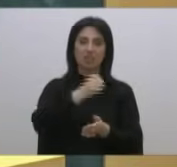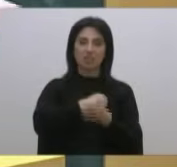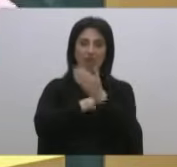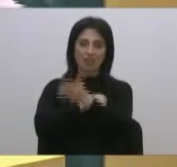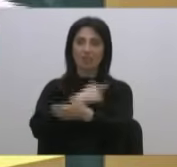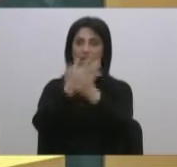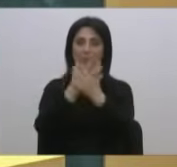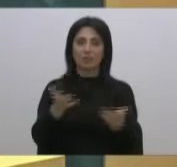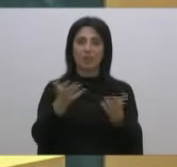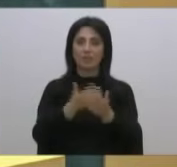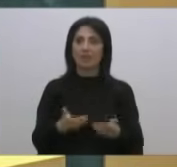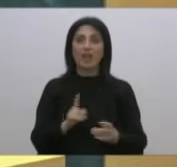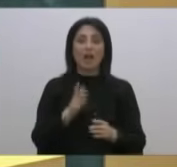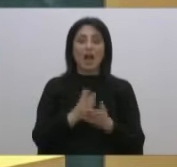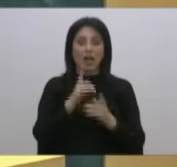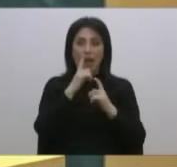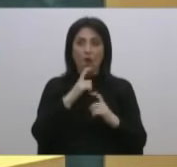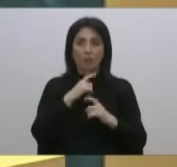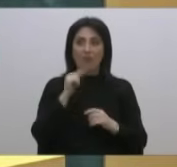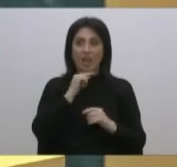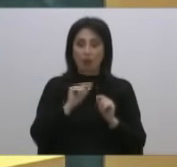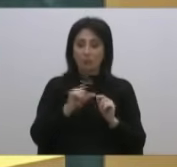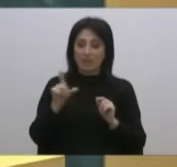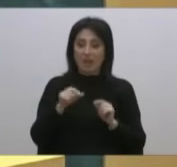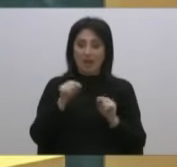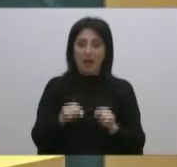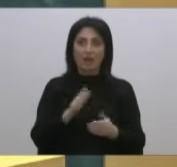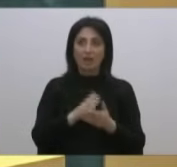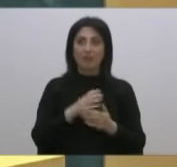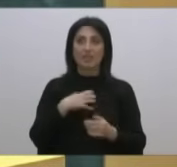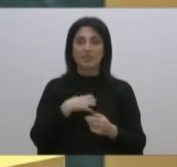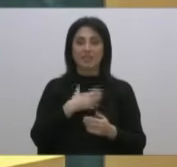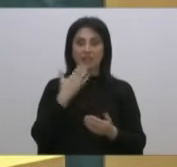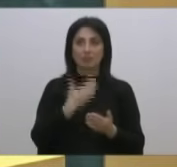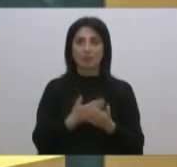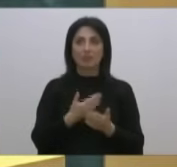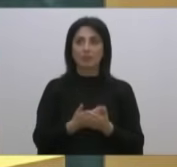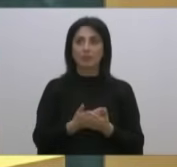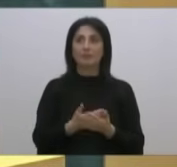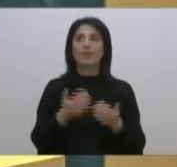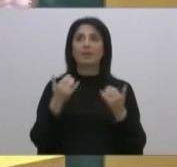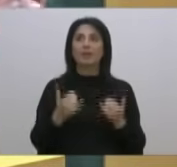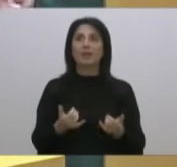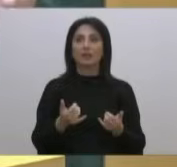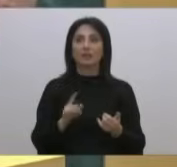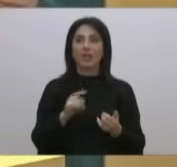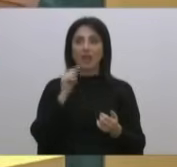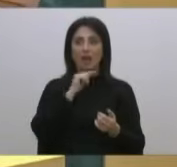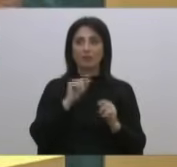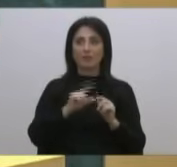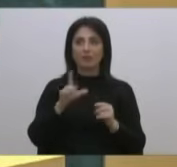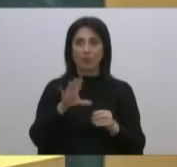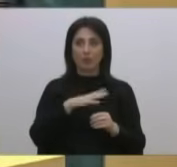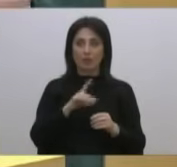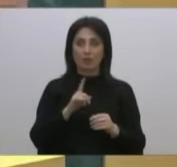jarze da ase shemdeg da ase shemdeg sa ra aria kaugeba ro ekonomikuris da aria ak dziritadi machvenebeli. Ekhla ra ekonomikuris